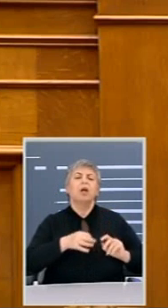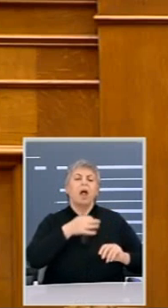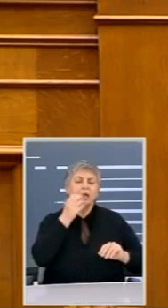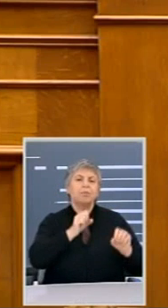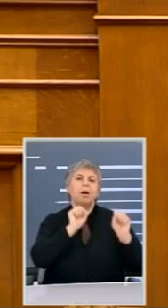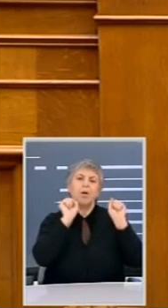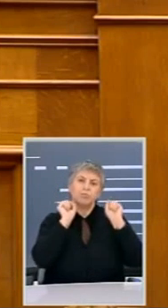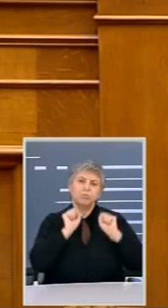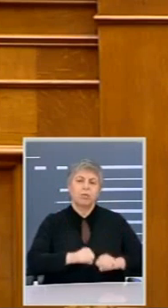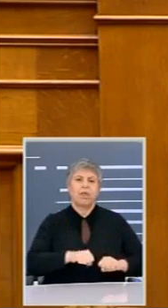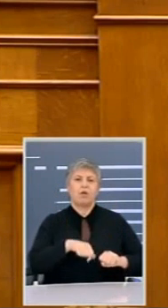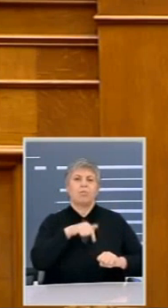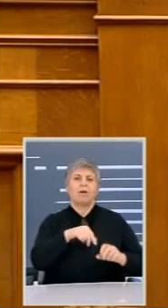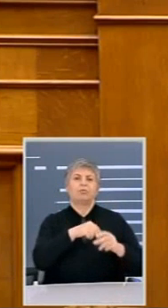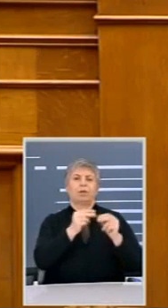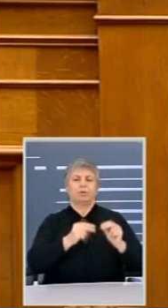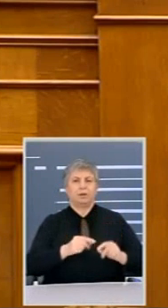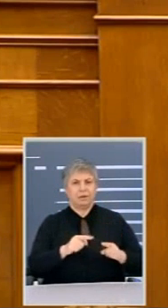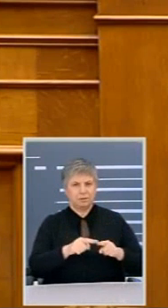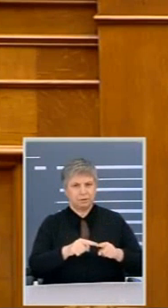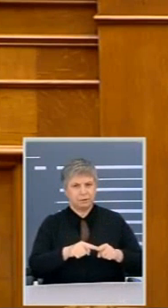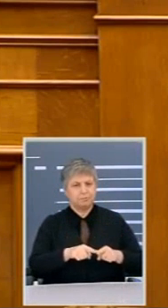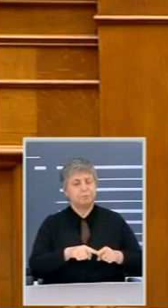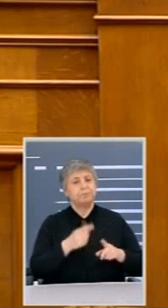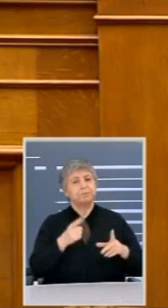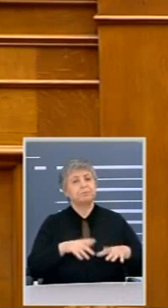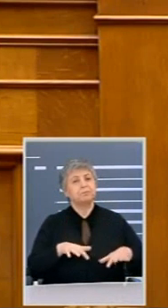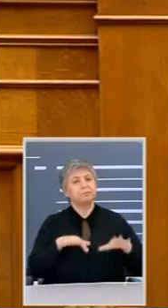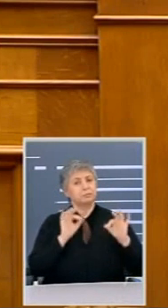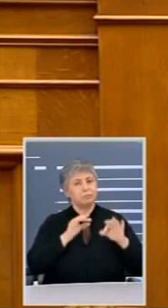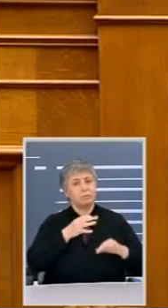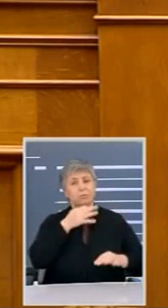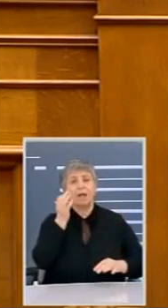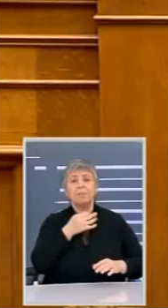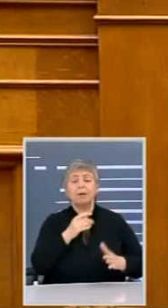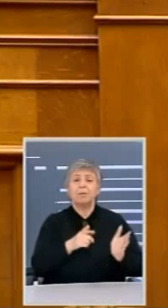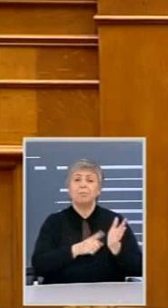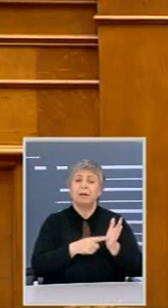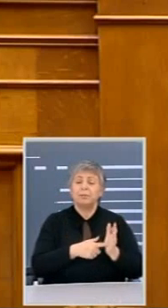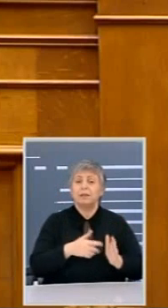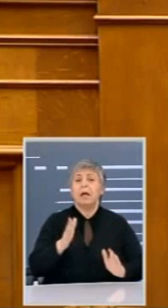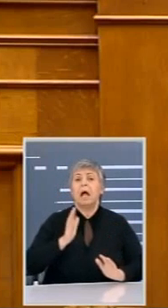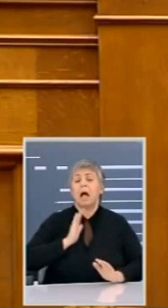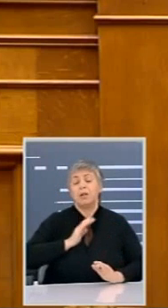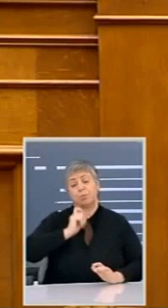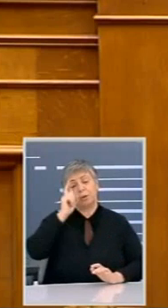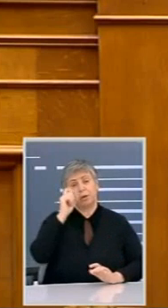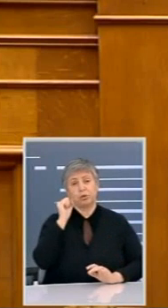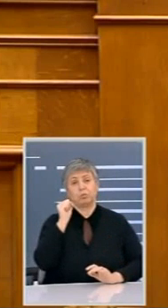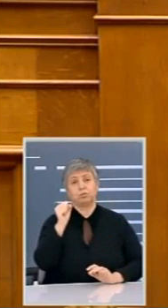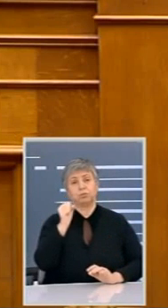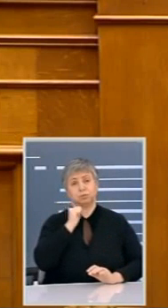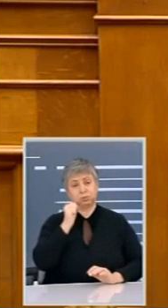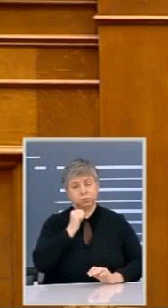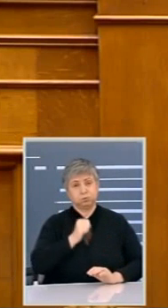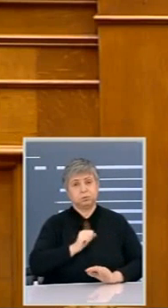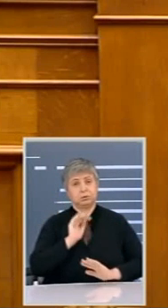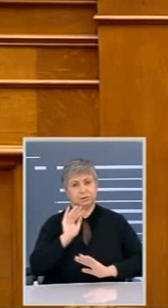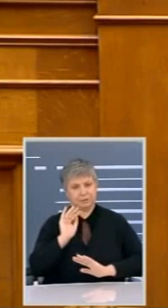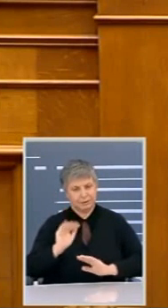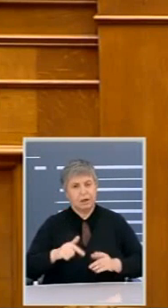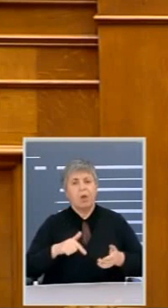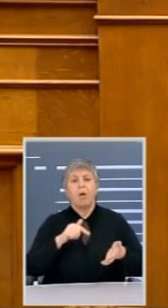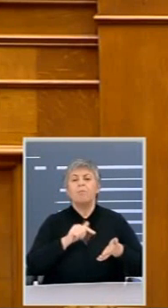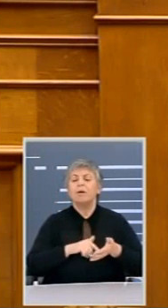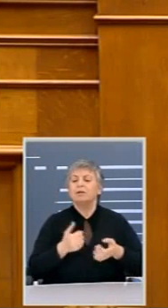Επιτροπής. Στην αρχή ζητήθηκε διορισμός πραγματογνωμόνων. Εν συνεχεία έγιναν συνήγοροι των